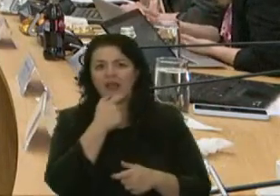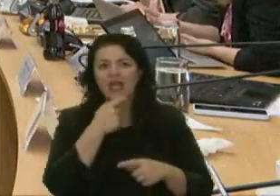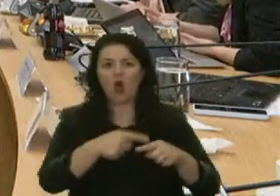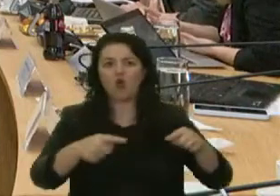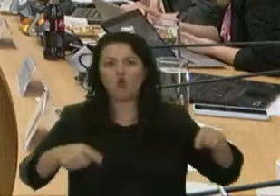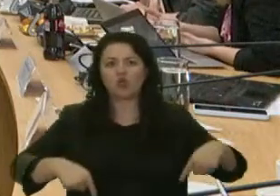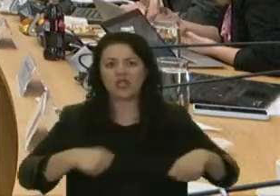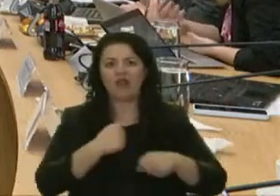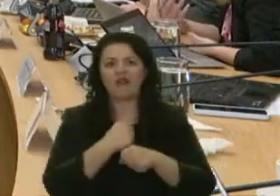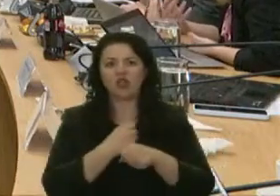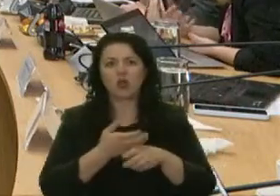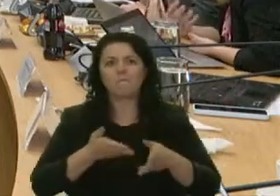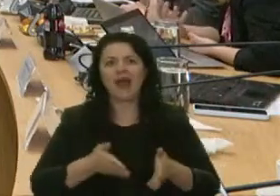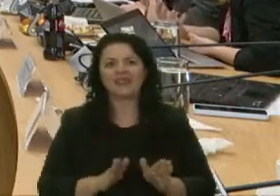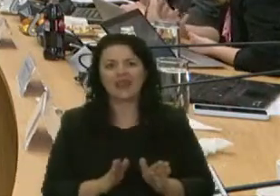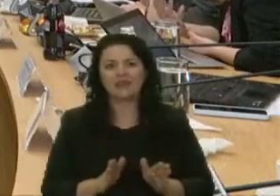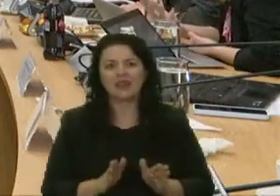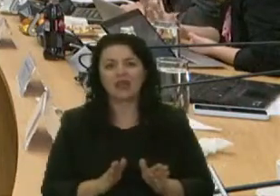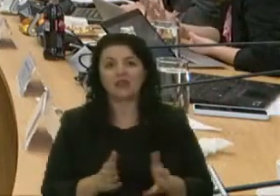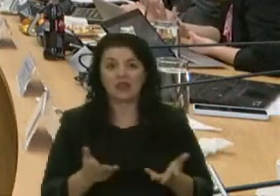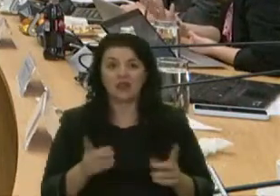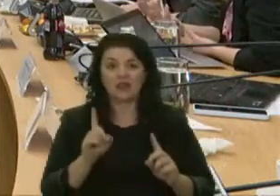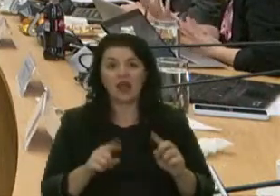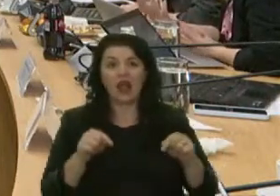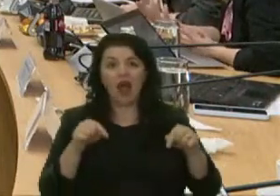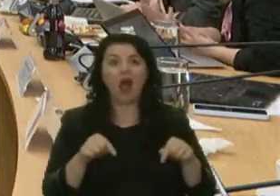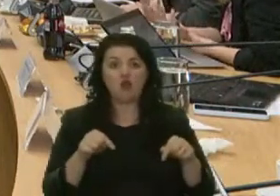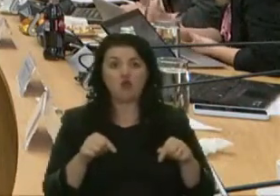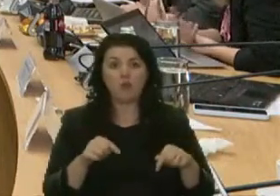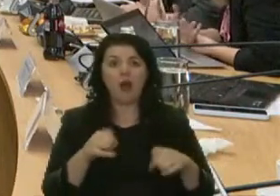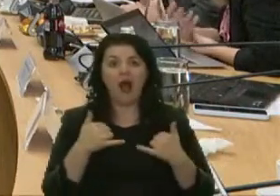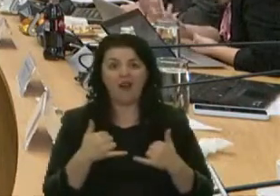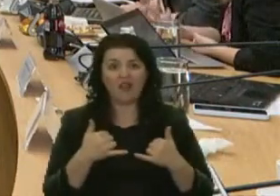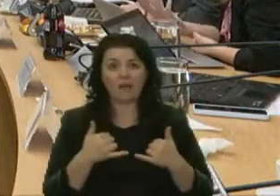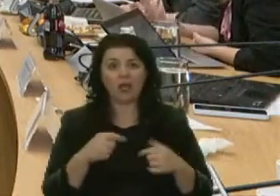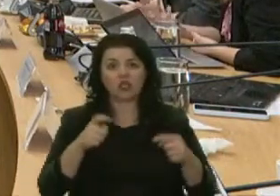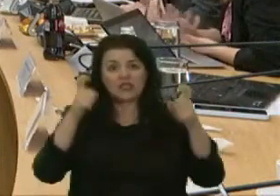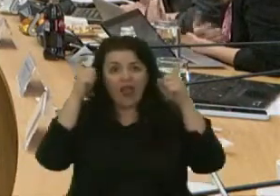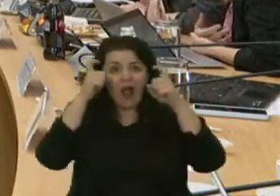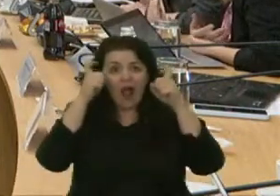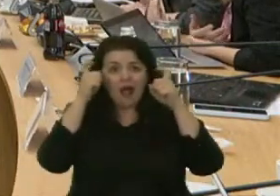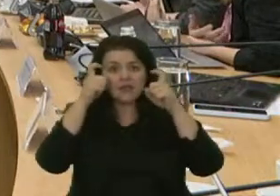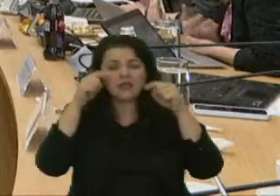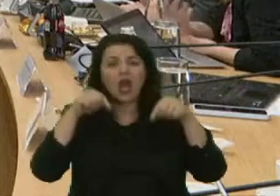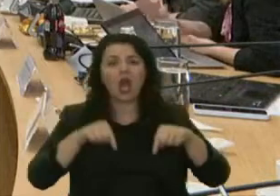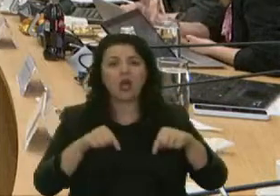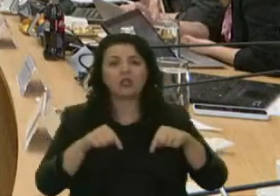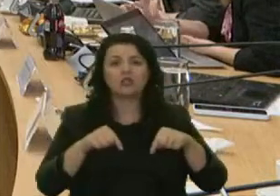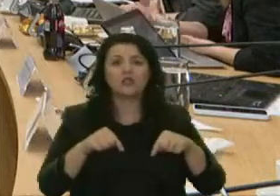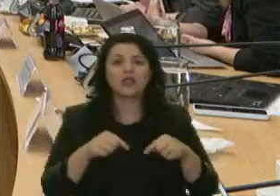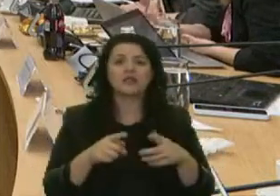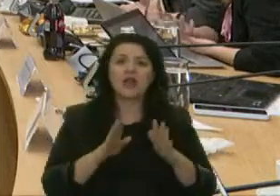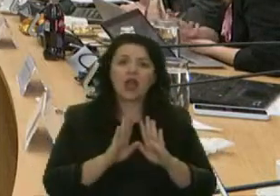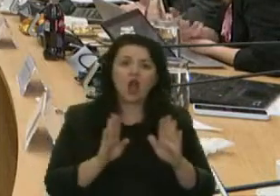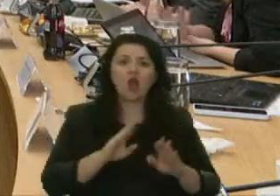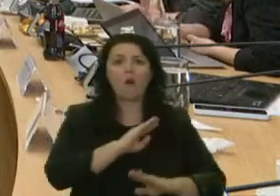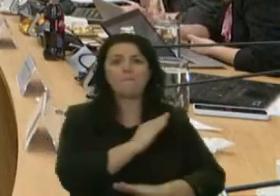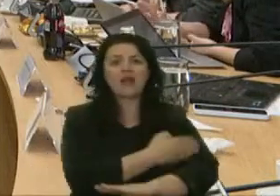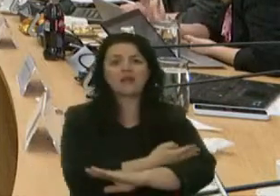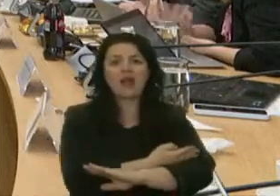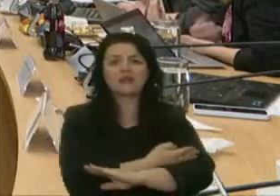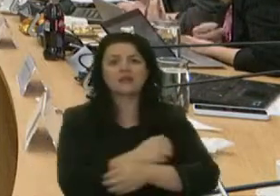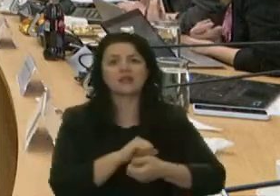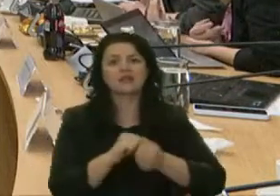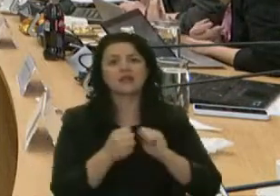mai faci o maternitate dacă tot avem acuma acest necaz această incompetență practic